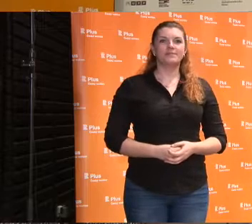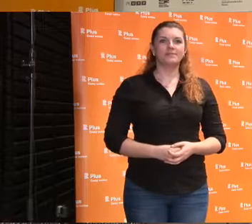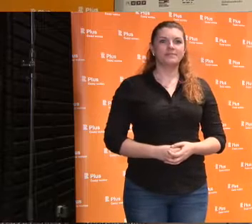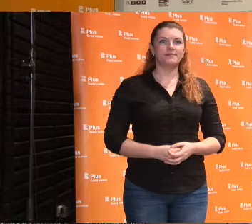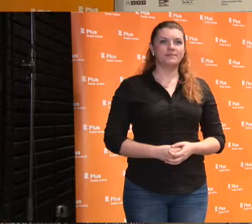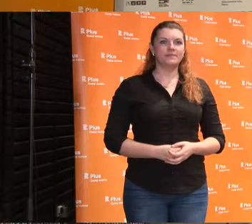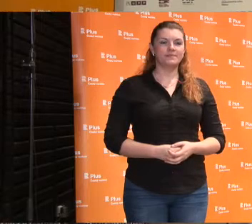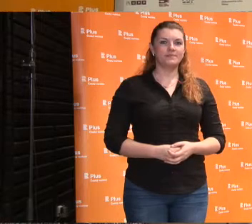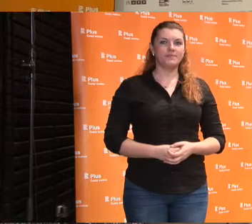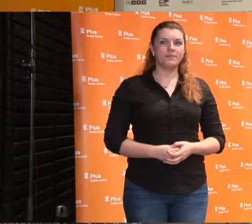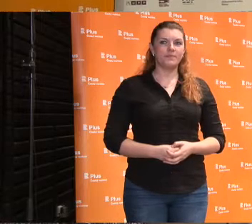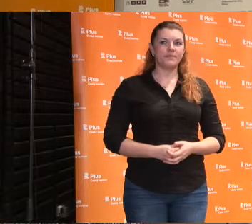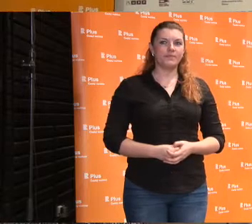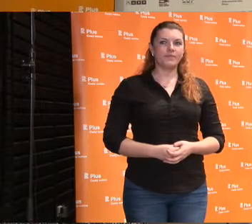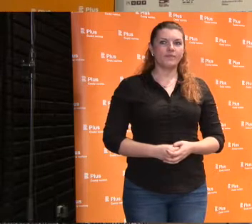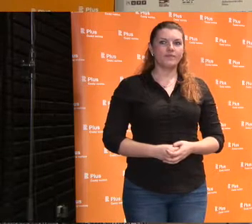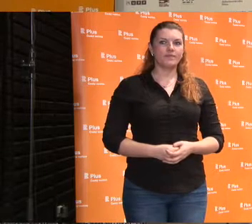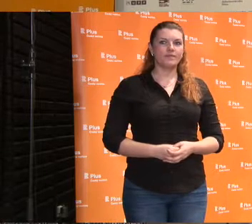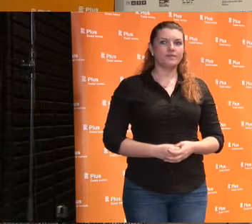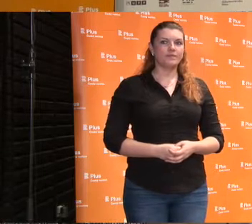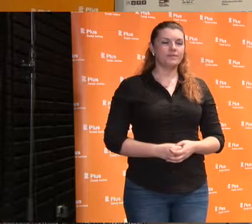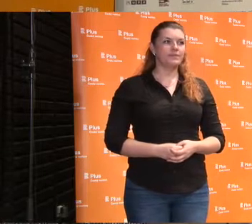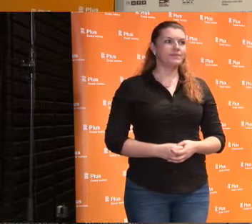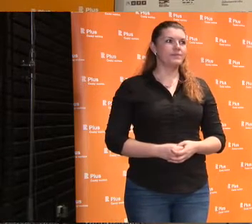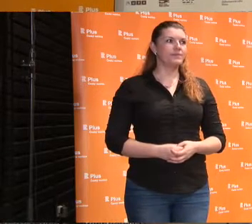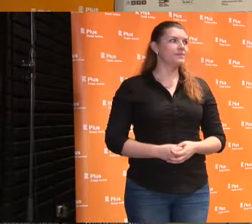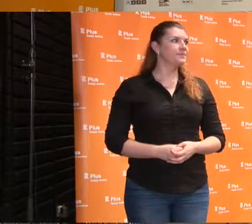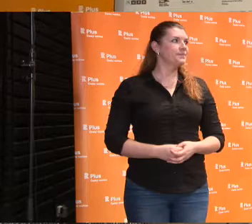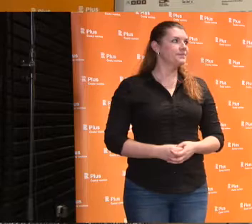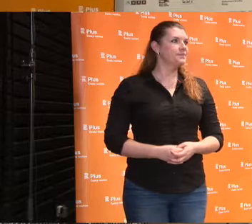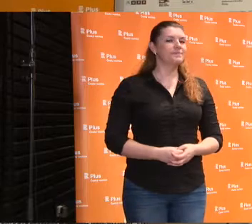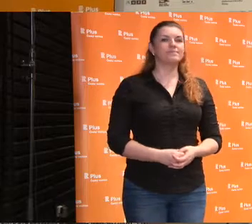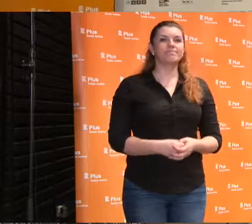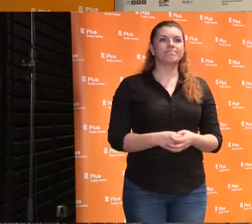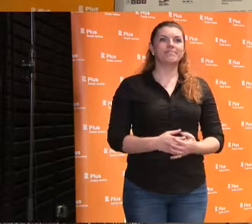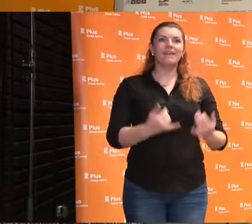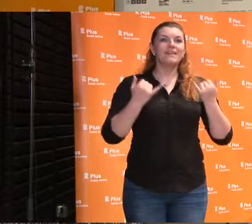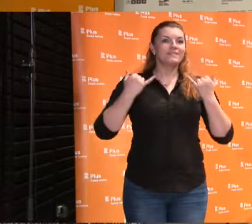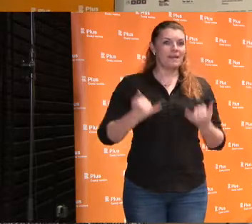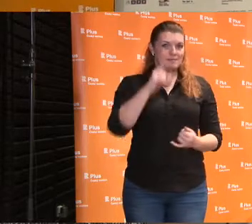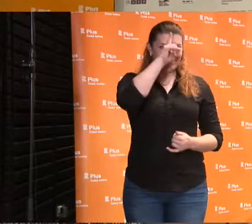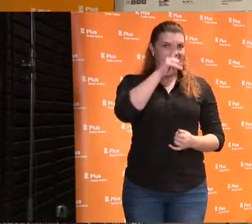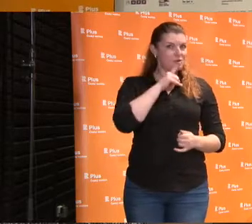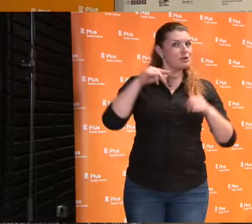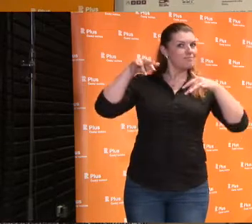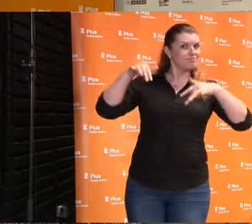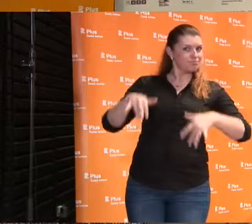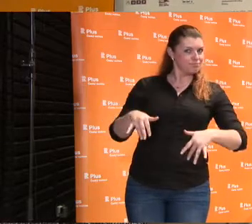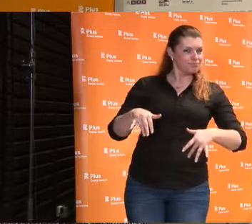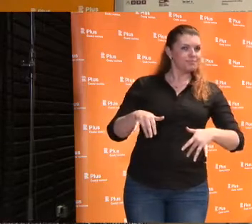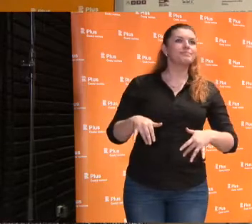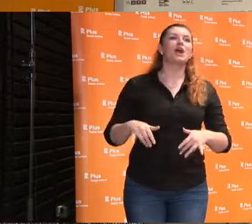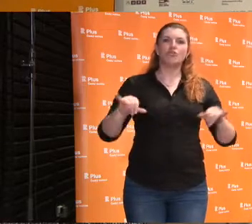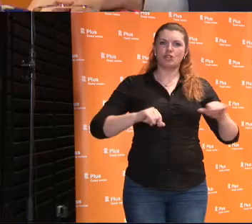Veřejná debata Českého rozhlasu Plus. A naše pozvání přijali vědecký ředitel a zakladatel